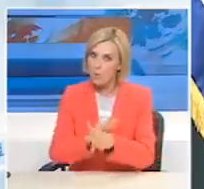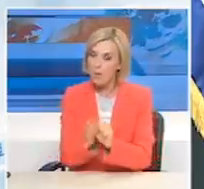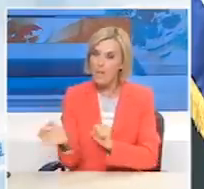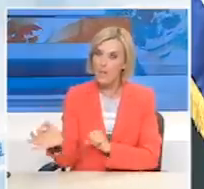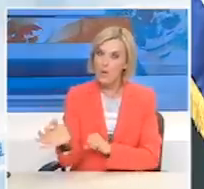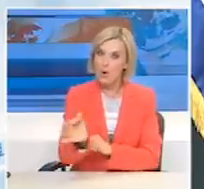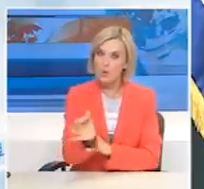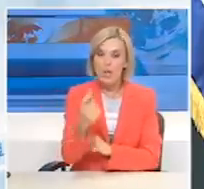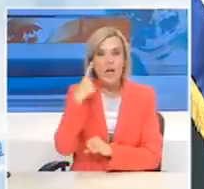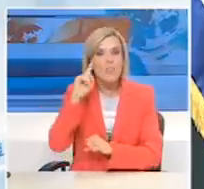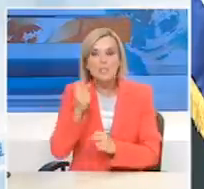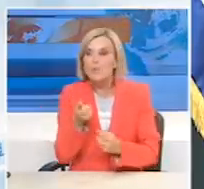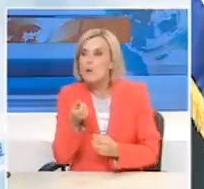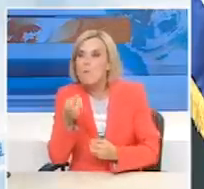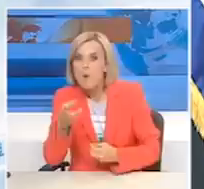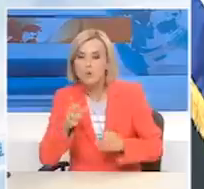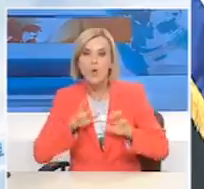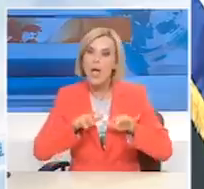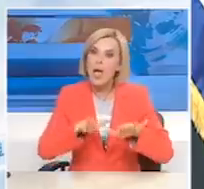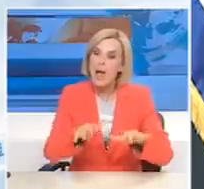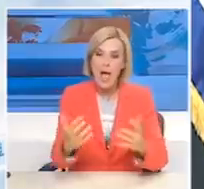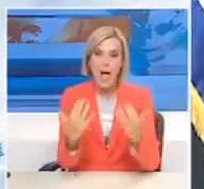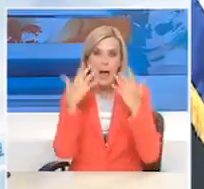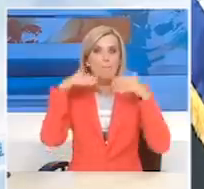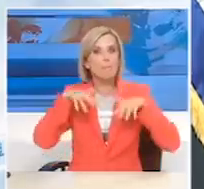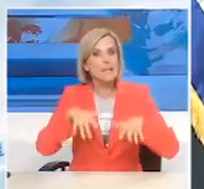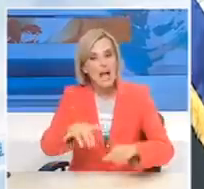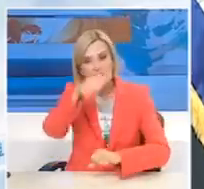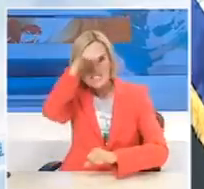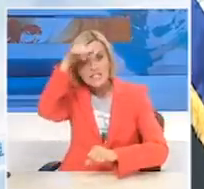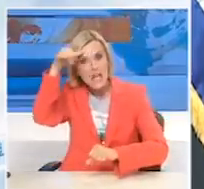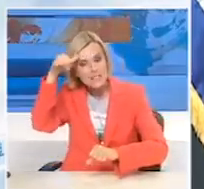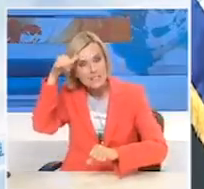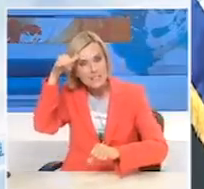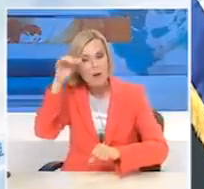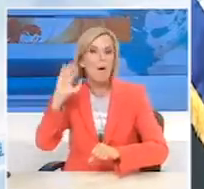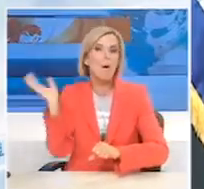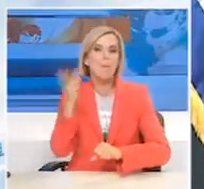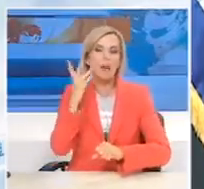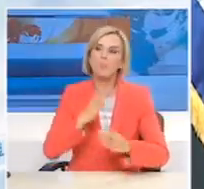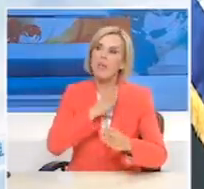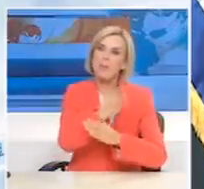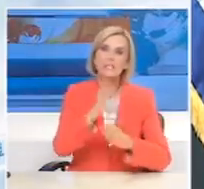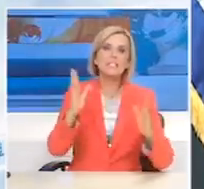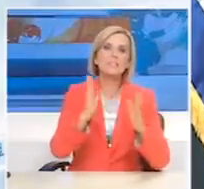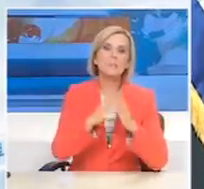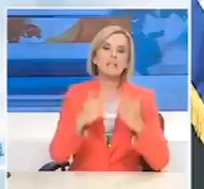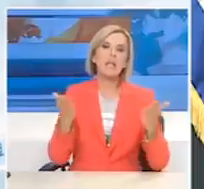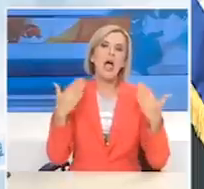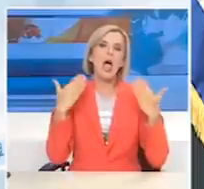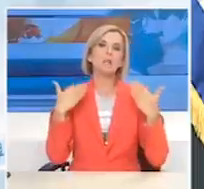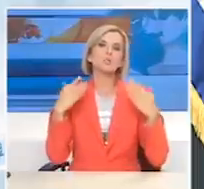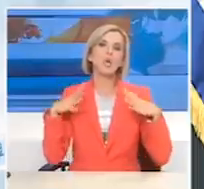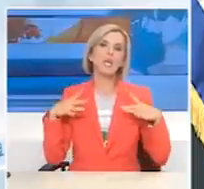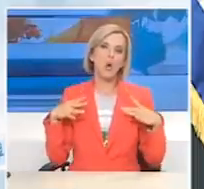ακόμα σίγουρο το πόσο θα επηρεάσει η ζέστη η κυκλοφορία του, τη μεταφορά του σε ένα εξοχικό στο οποίο ή σε ένα σπίτι στο χωριό στο